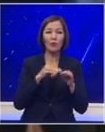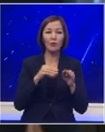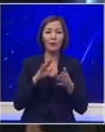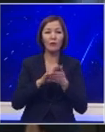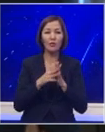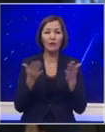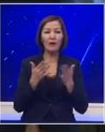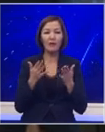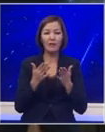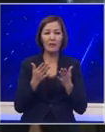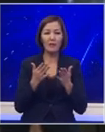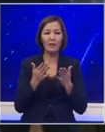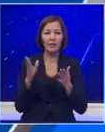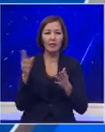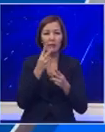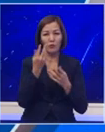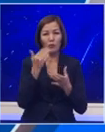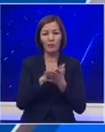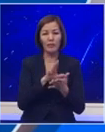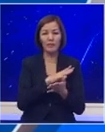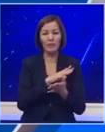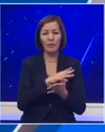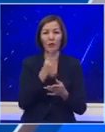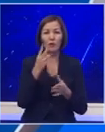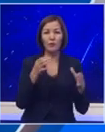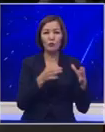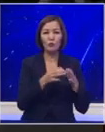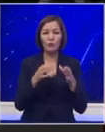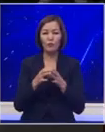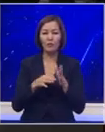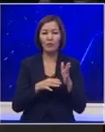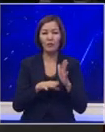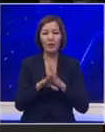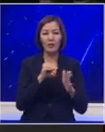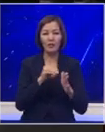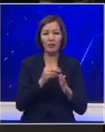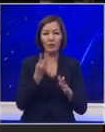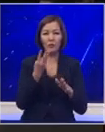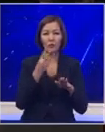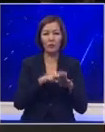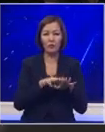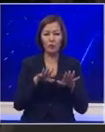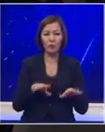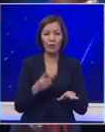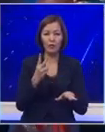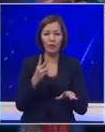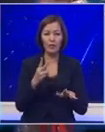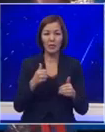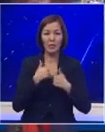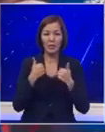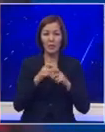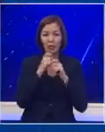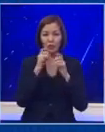дамыту мақсатында жасалып жатқан шара. Үздіктер 3 топта анықталды. Әрбірінде 3 орыннан және 2 ынталандыру жүлдесінен